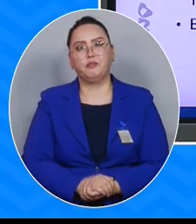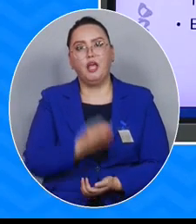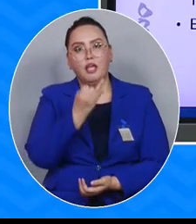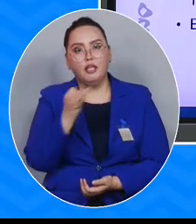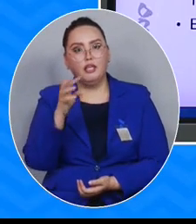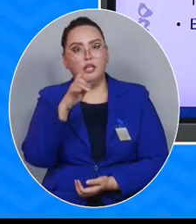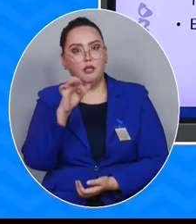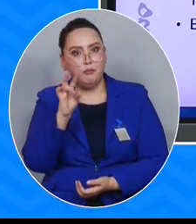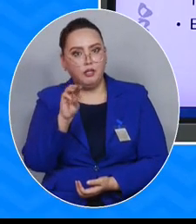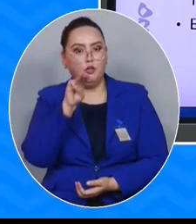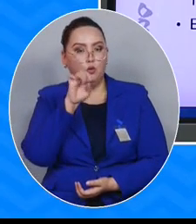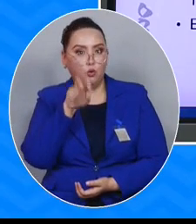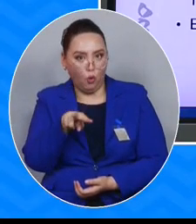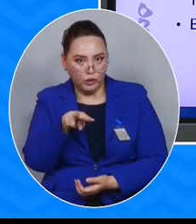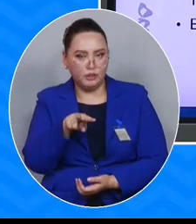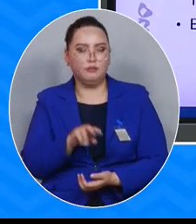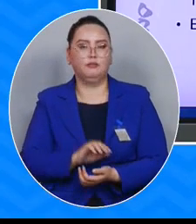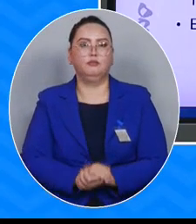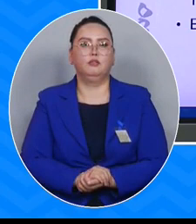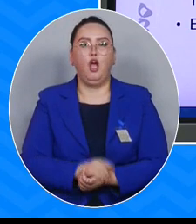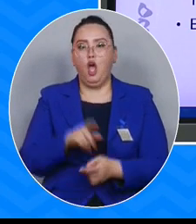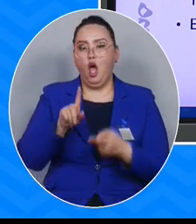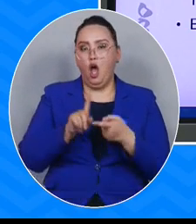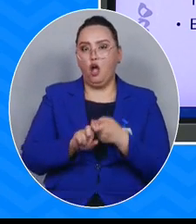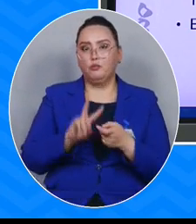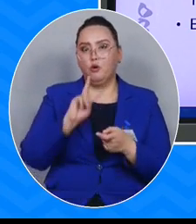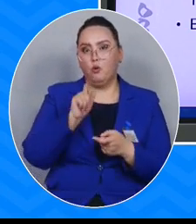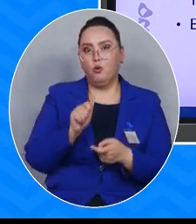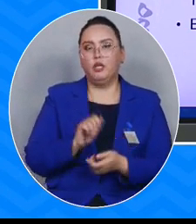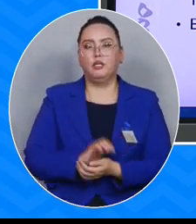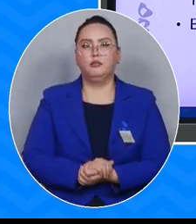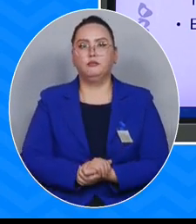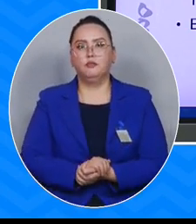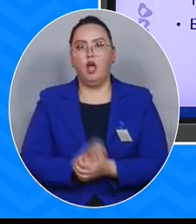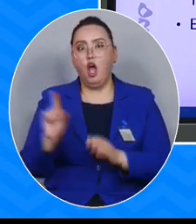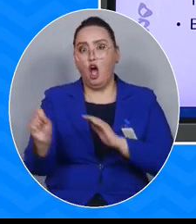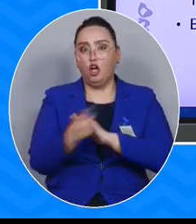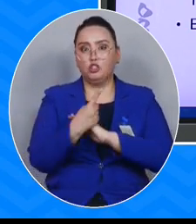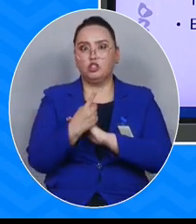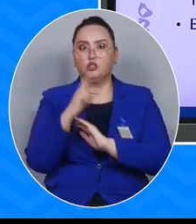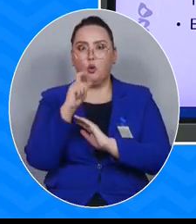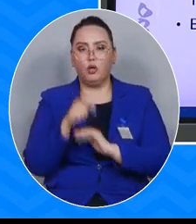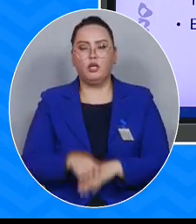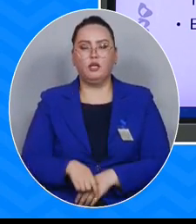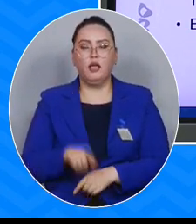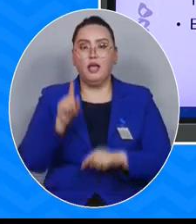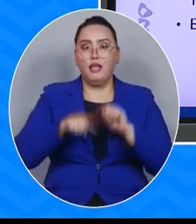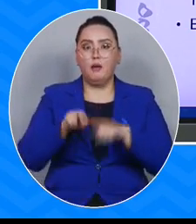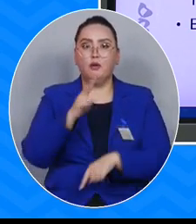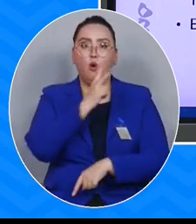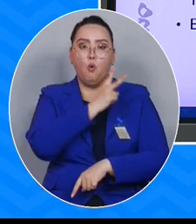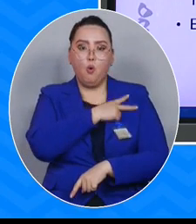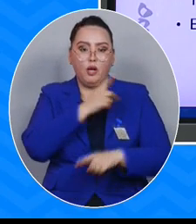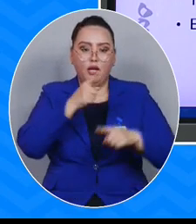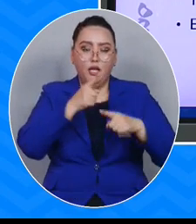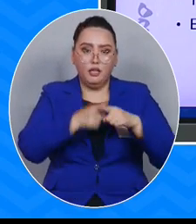эмгэн зарс танигаа бид түүхэндээ вичыр түүмэндээ сонортуулж ях болонгэсэн ончысоу холпохүүгийг ямар үүргээр дэлгүрүүсэн